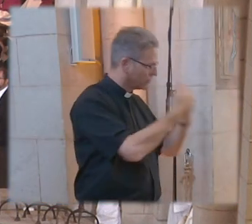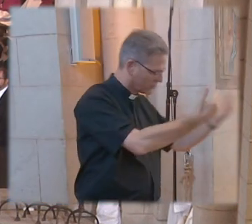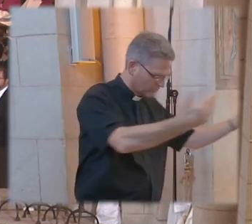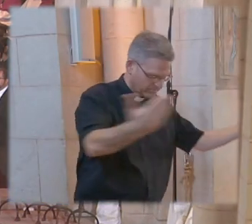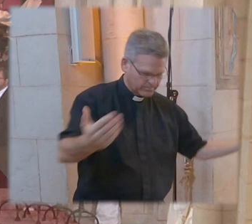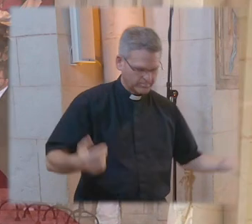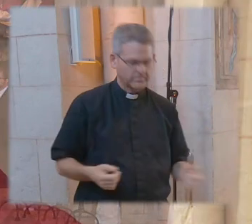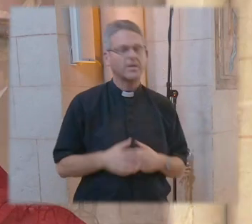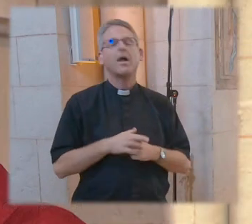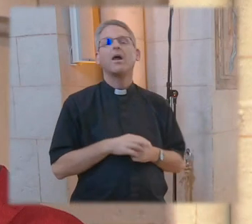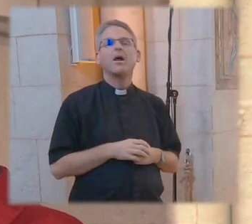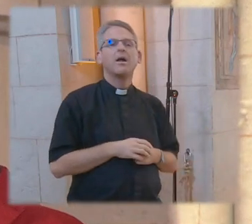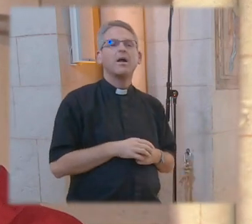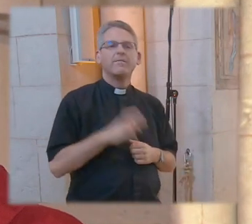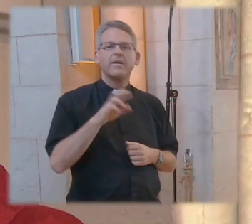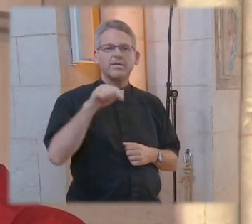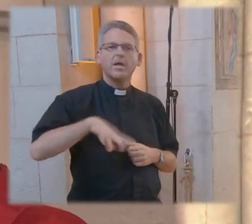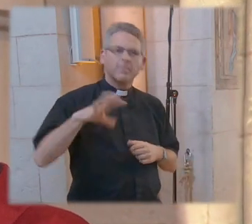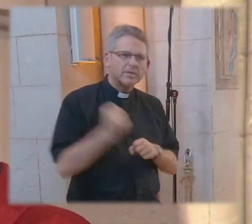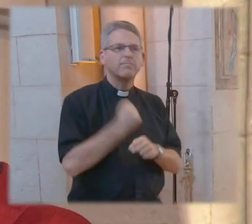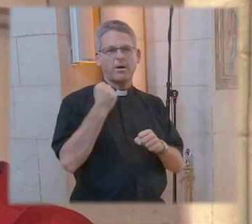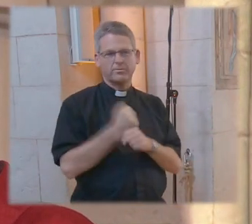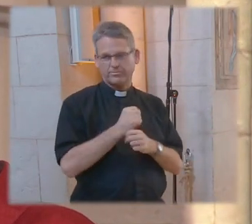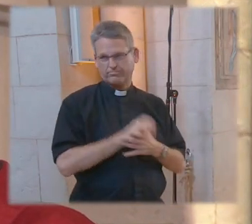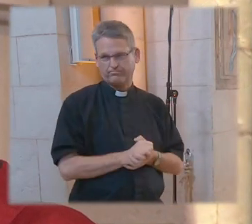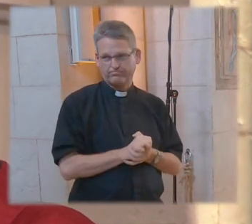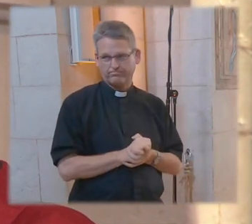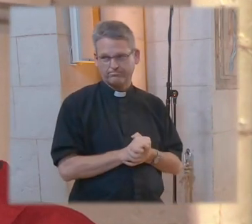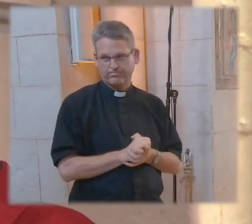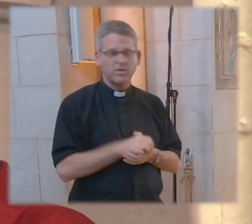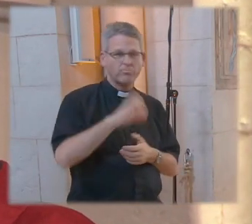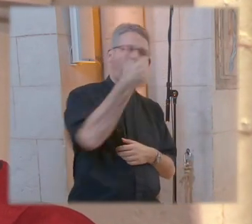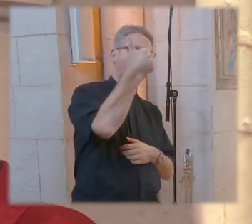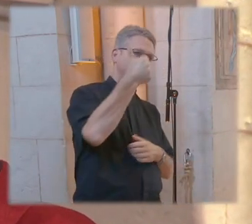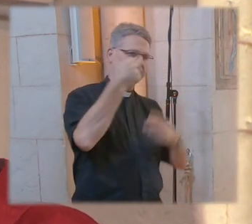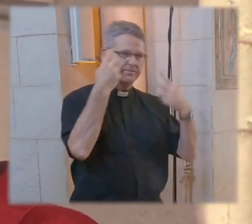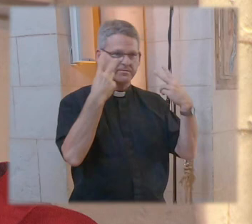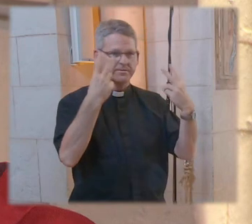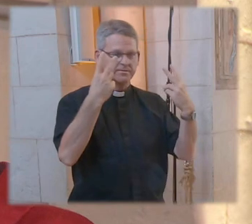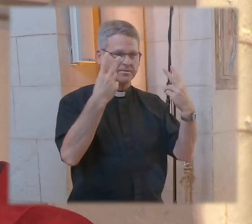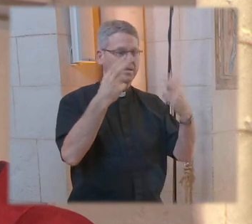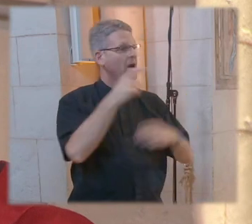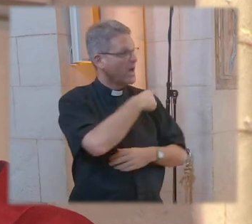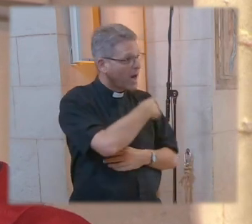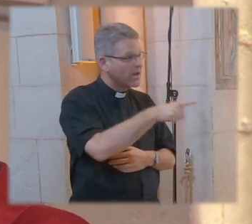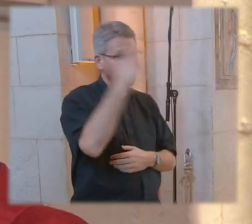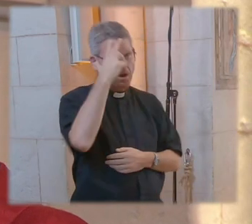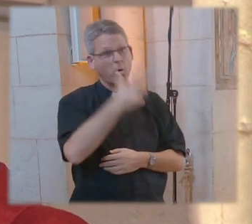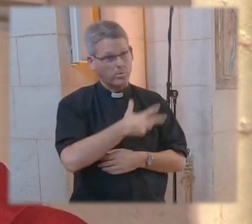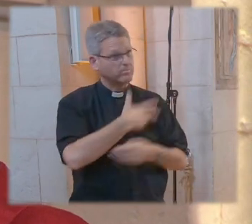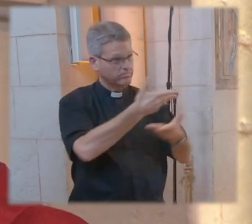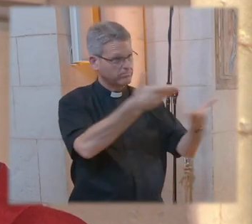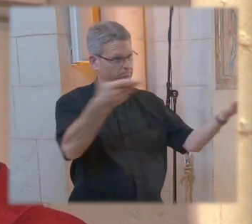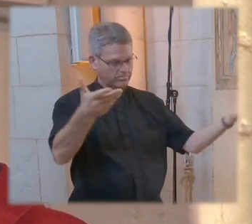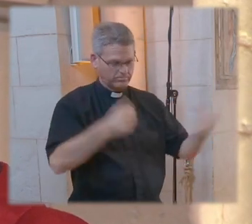dieser Seligsprechung beigetragen haben. An erster Stelle danke ich allen Gläubigen, die im Pater